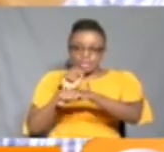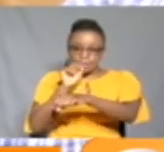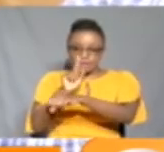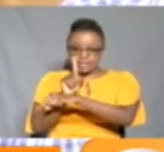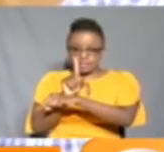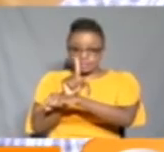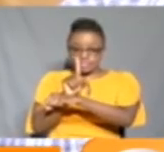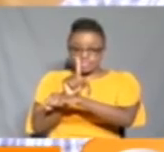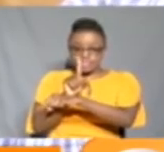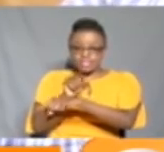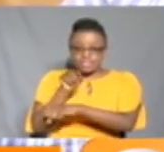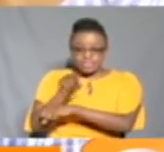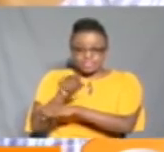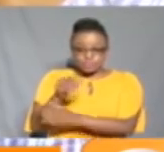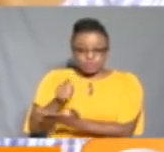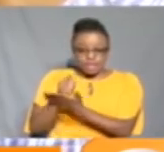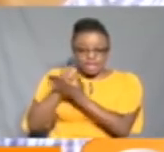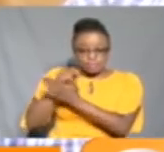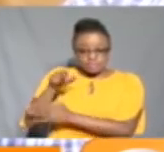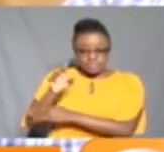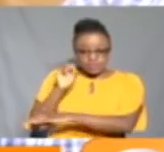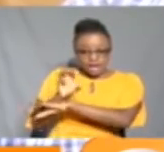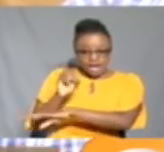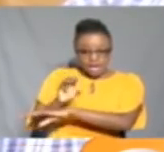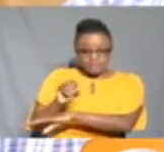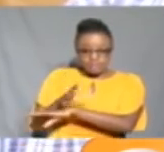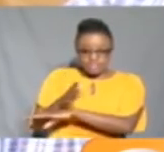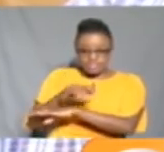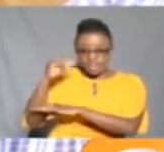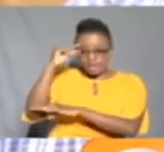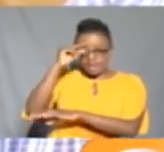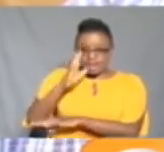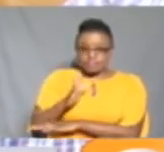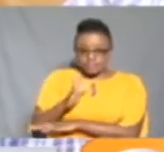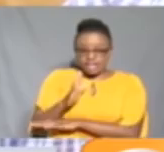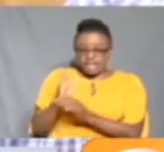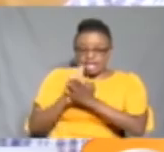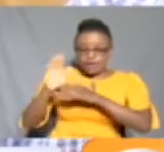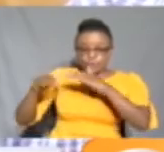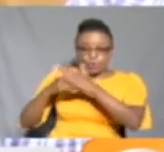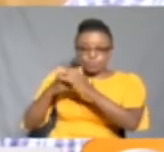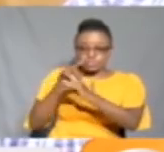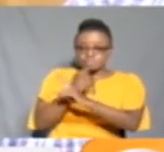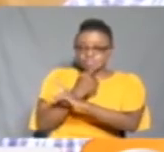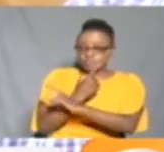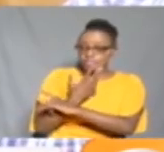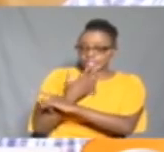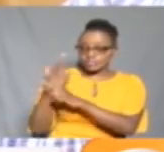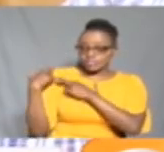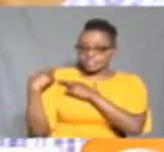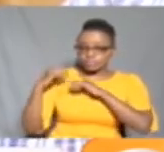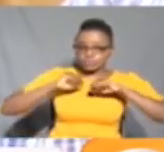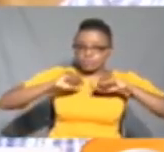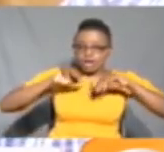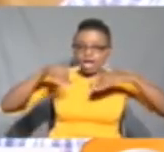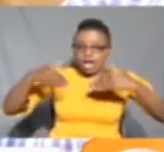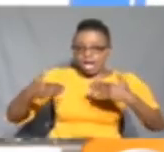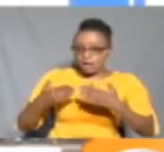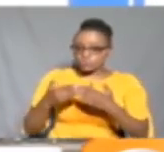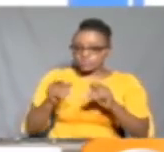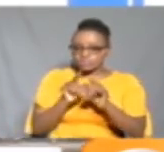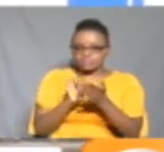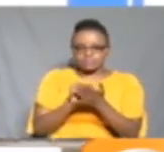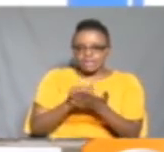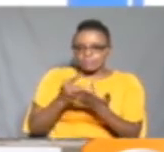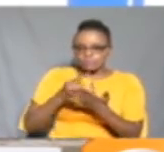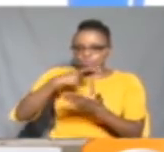11 a.m. and this will enable her to advise their governor and all the other relevant officials on how to correct